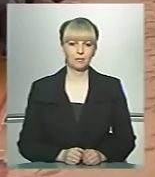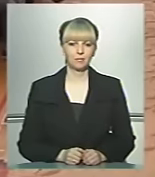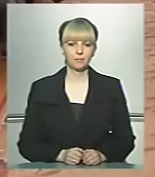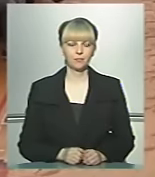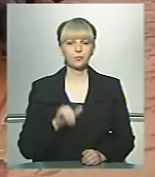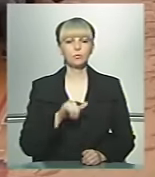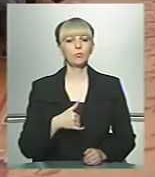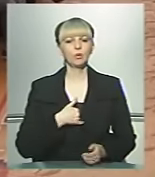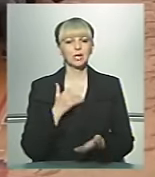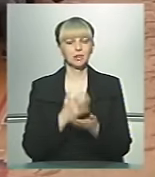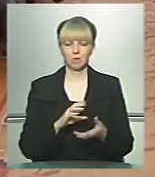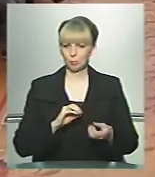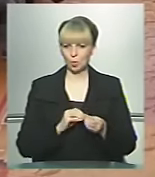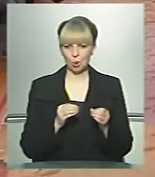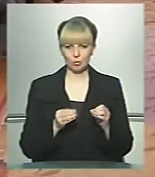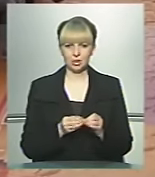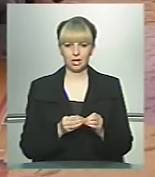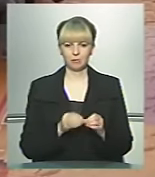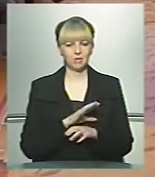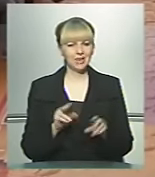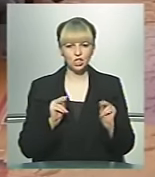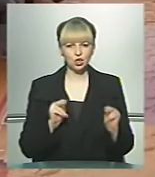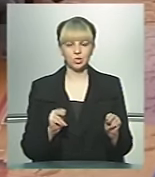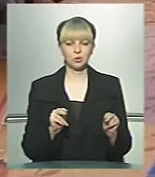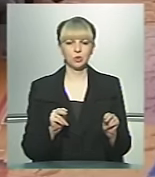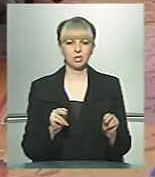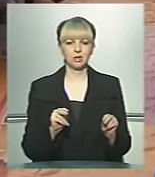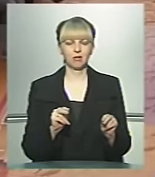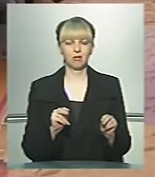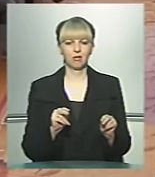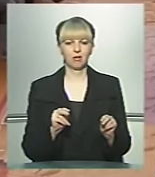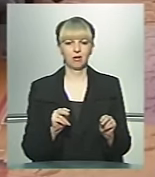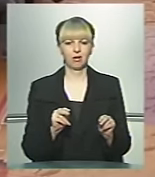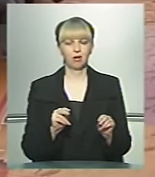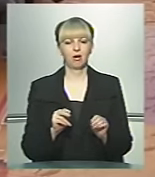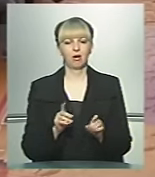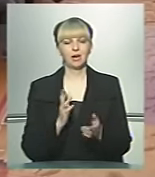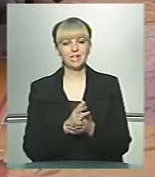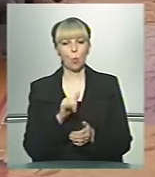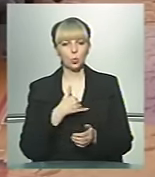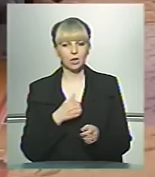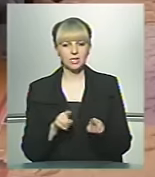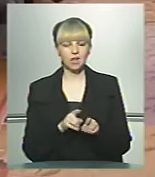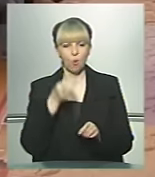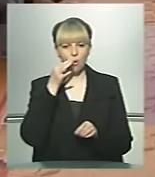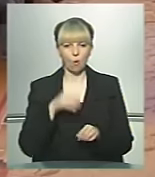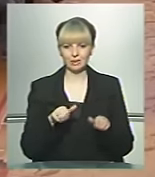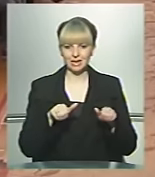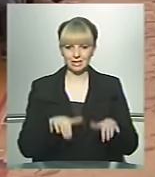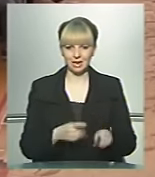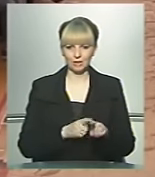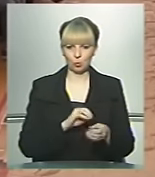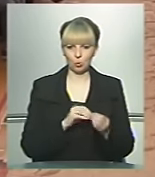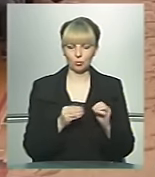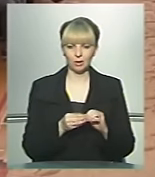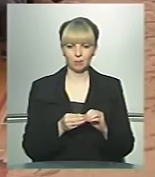зусиллями. У нас є проблеми нечесності академічної в Америці, але і є у нас опит рішення цієї